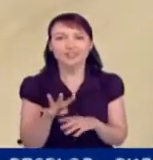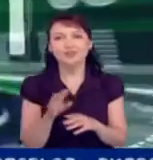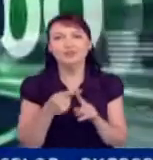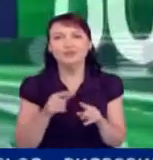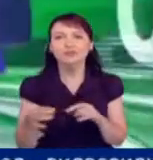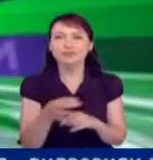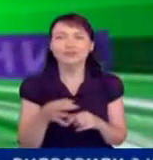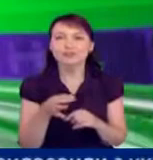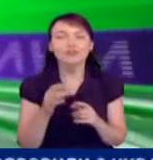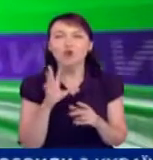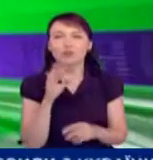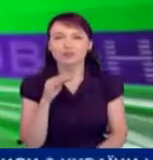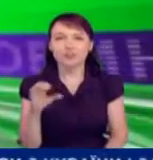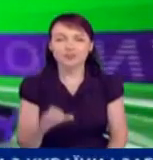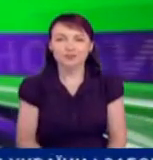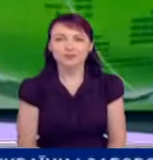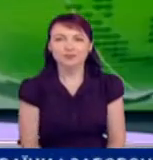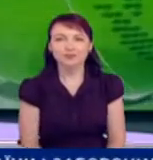офісі?